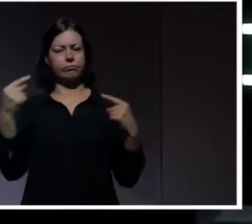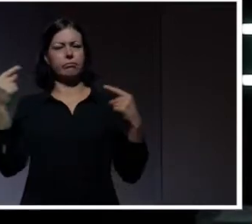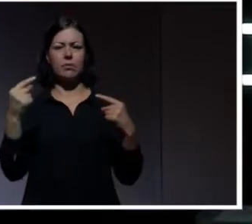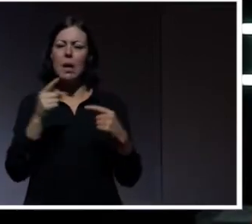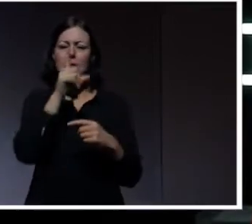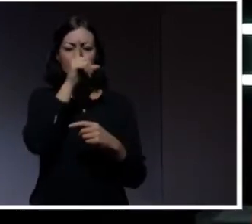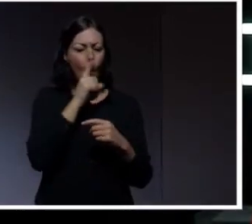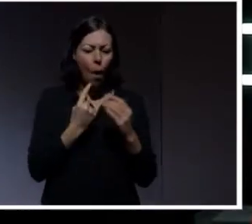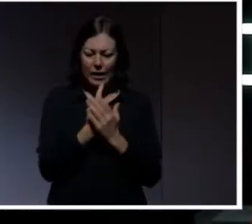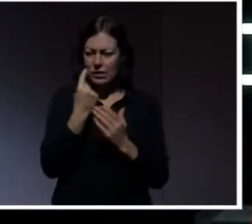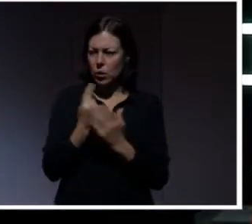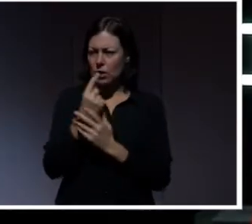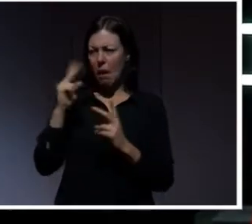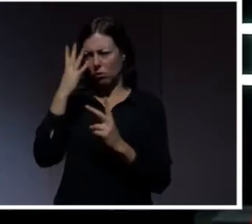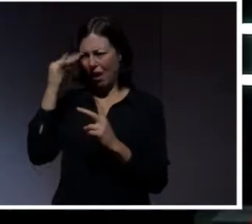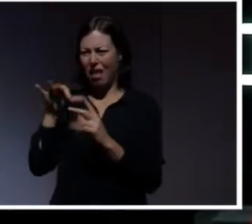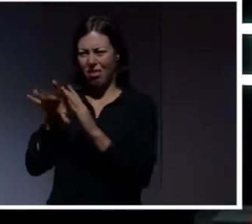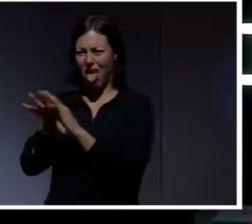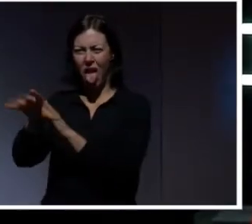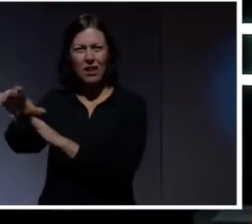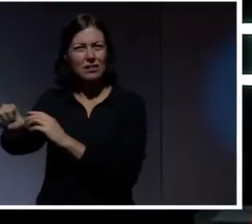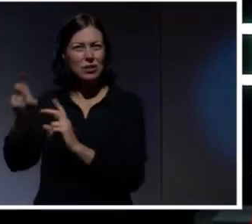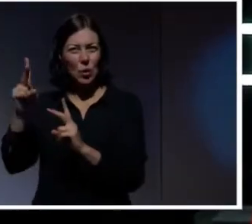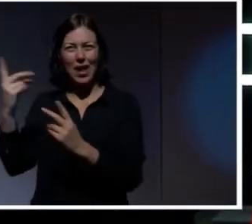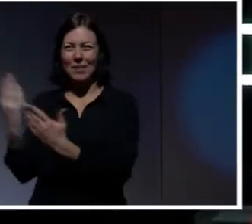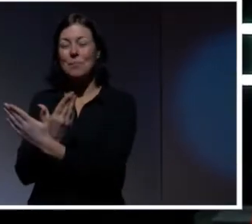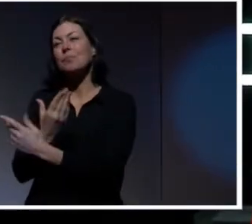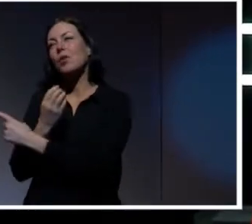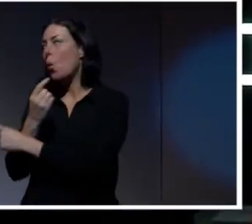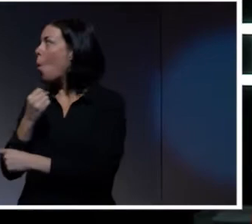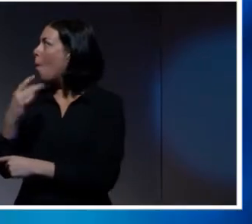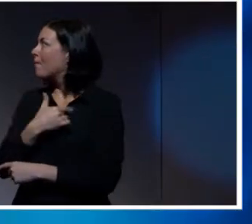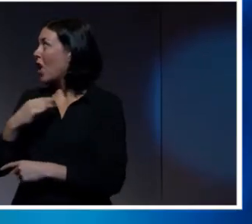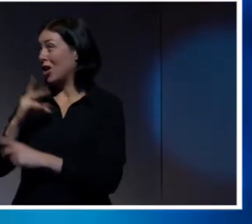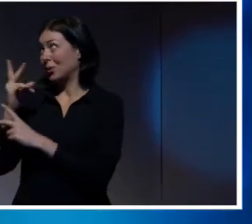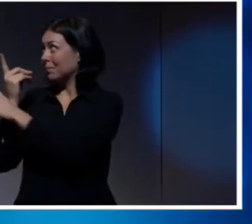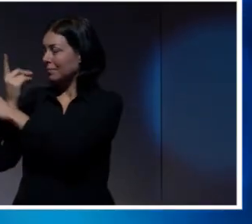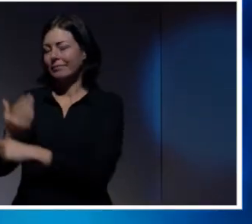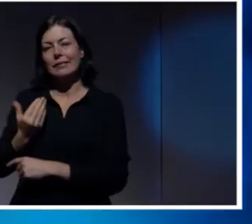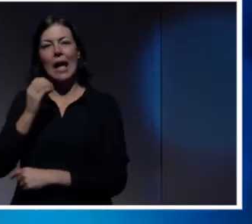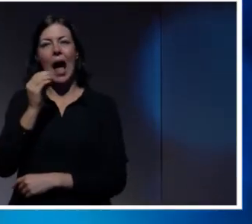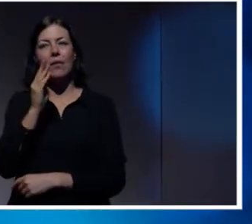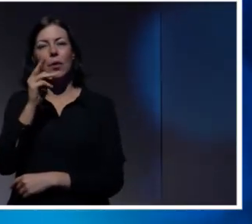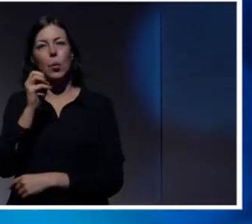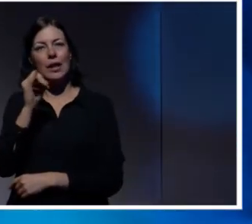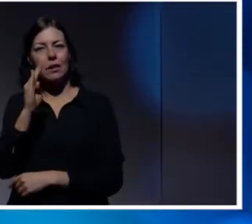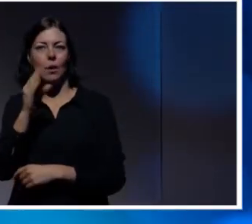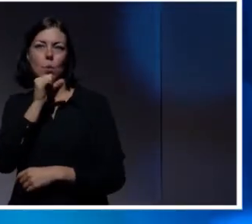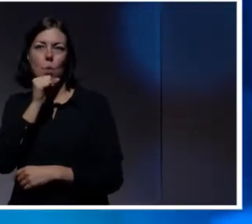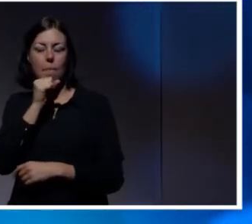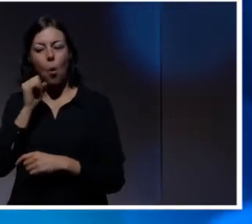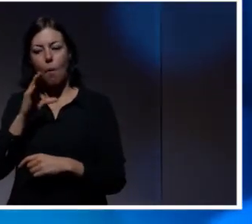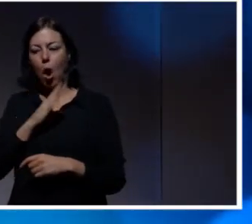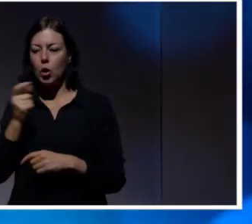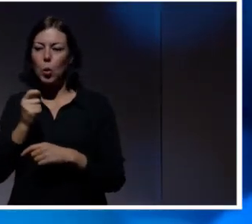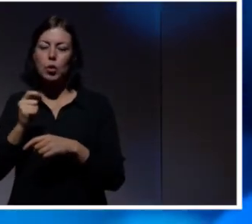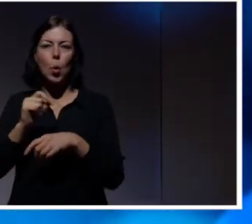har en Android. Om vi nu tar den här stackars Android-gubben som exempel. En väldigt spridd operativsystemprogramvara